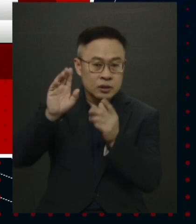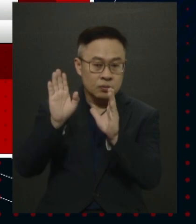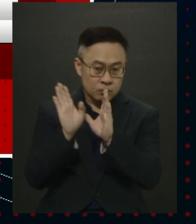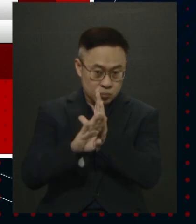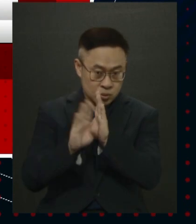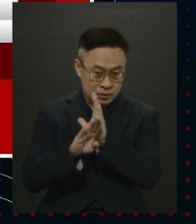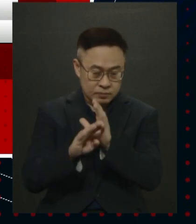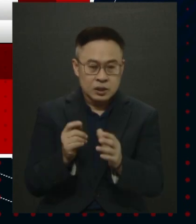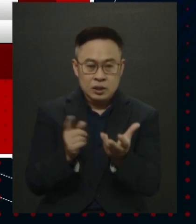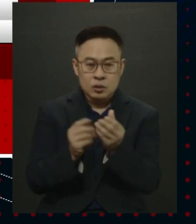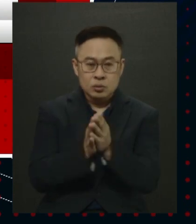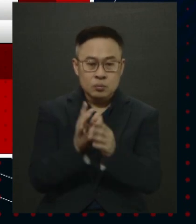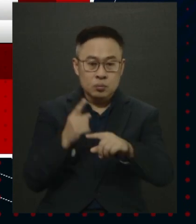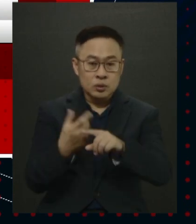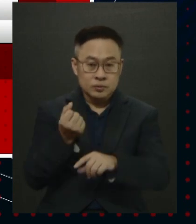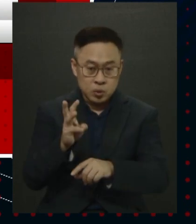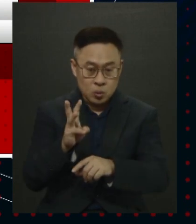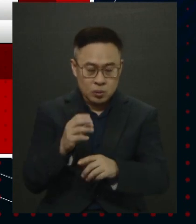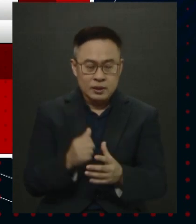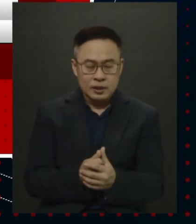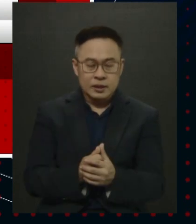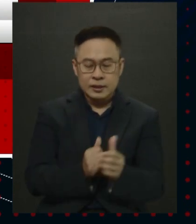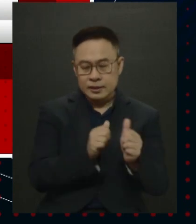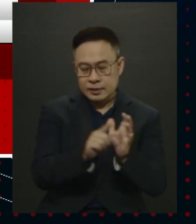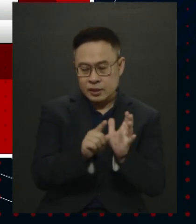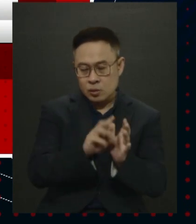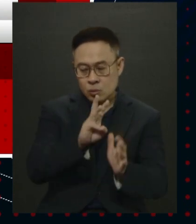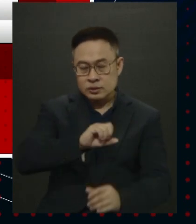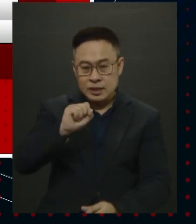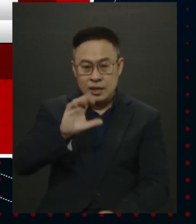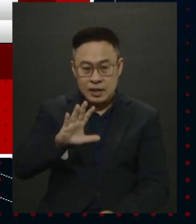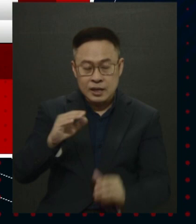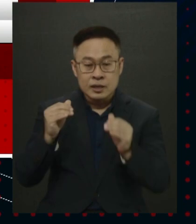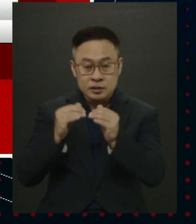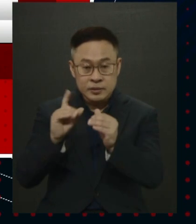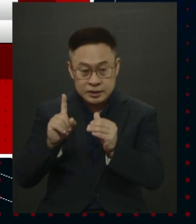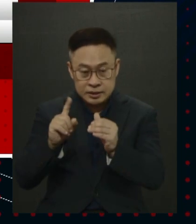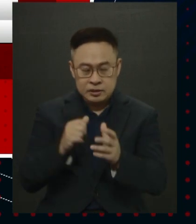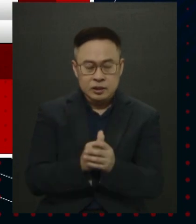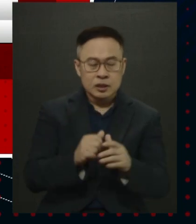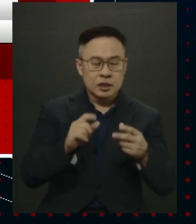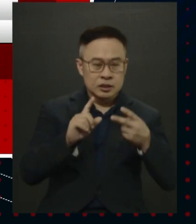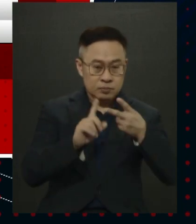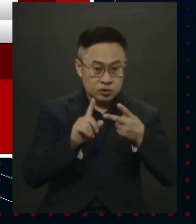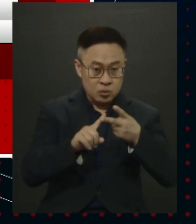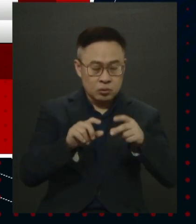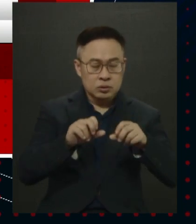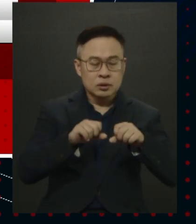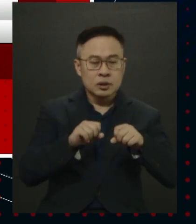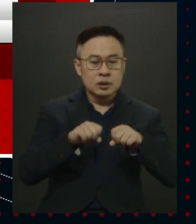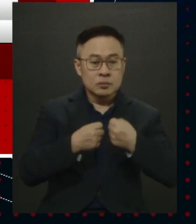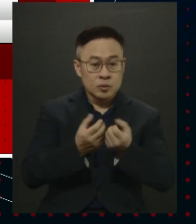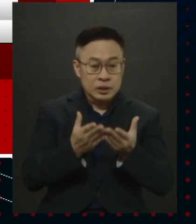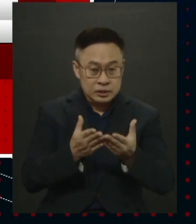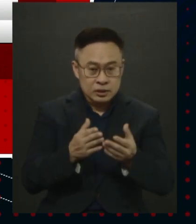16คะแนนครับแข่งไป 6เกมชนะ 5เสมอ 1ครับตามหลังมาคือการท่าเรือครับแข่ง 6ชนะ 4เสมอ 2